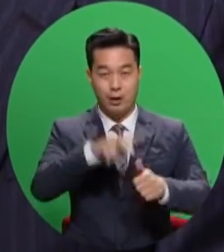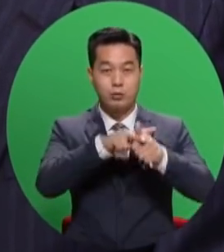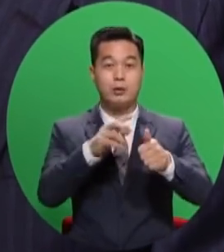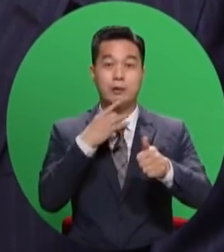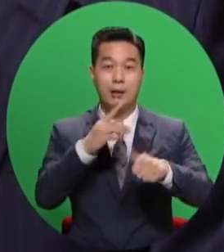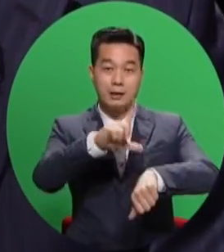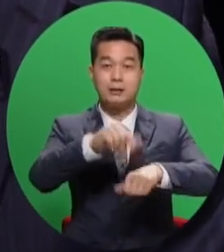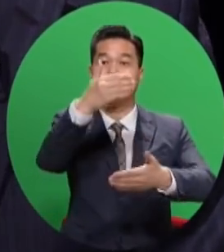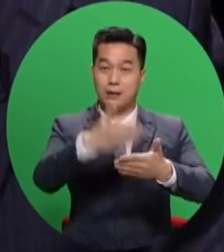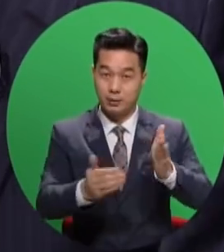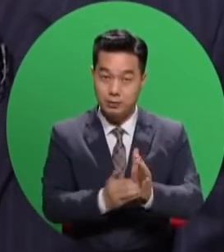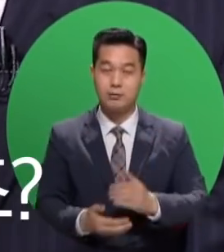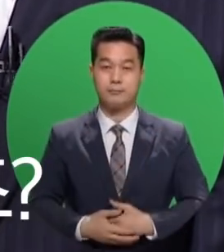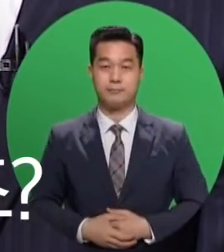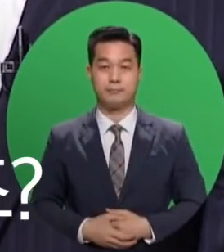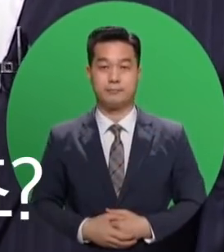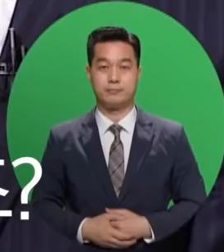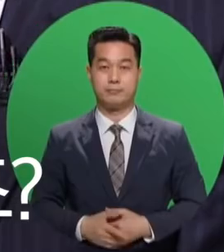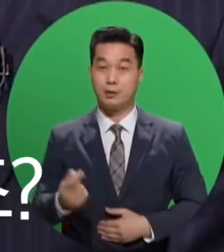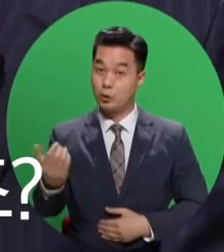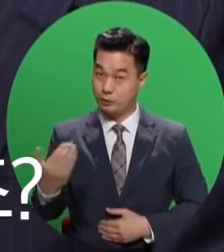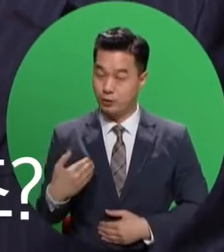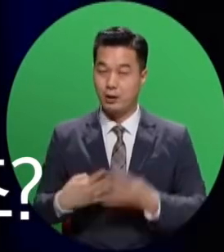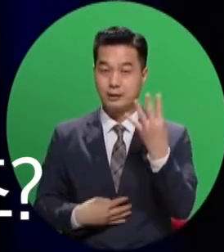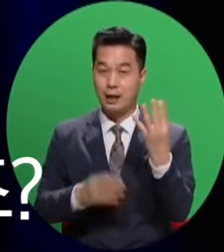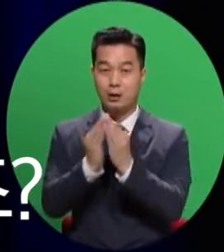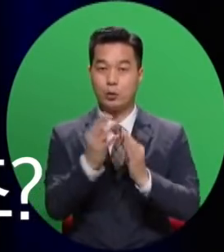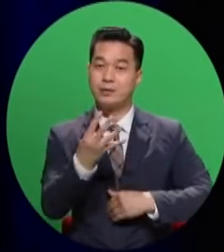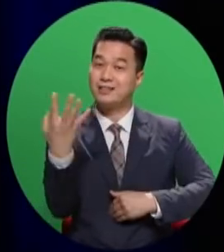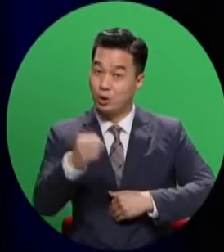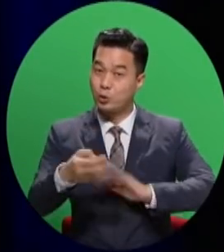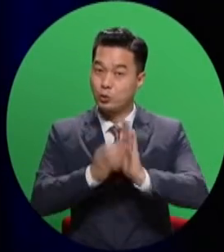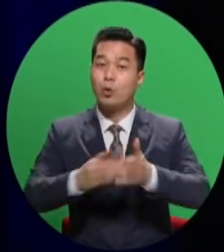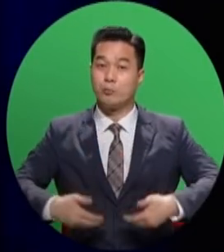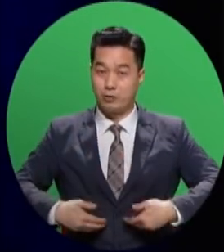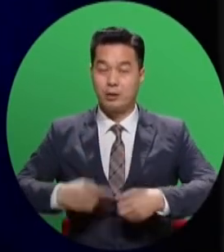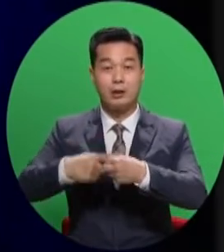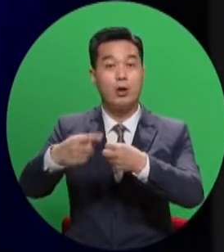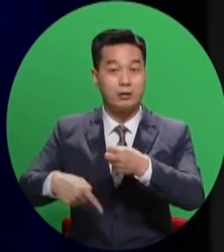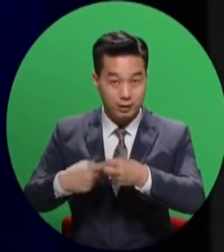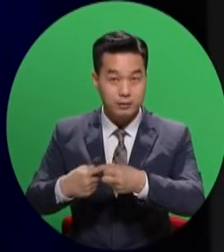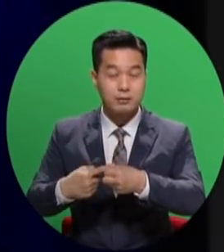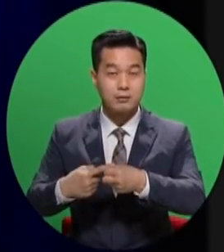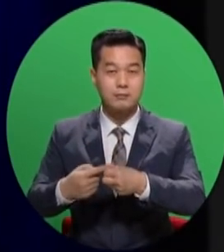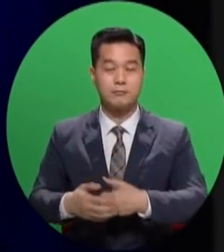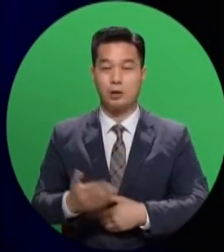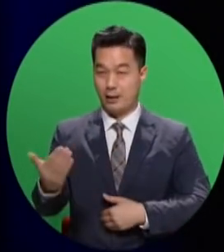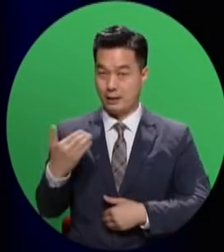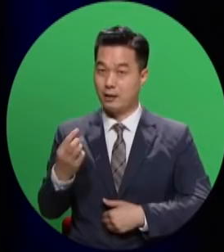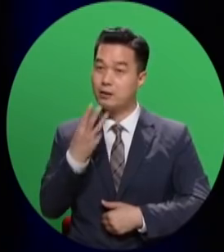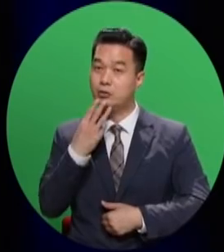4 조금전에 4조 4천 어 리 드신다고 와 0 0 연간 그러면 아까